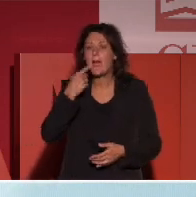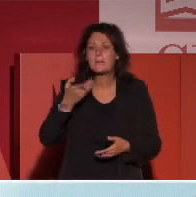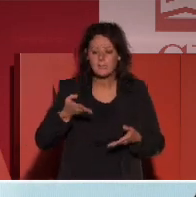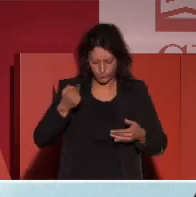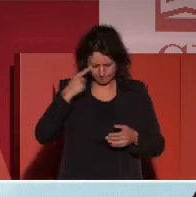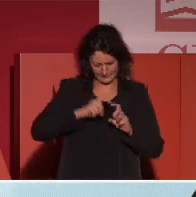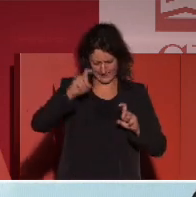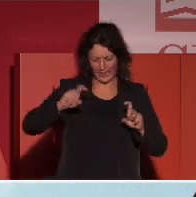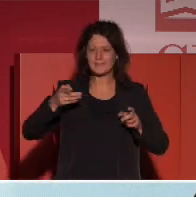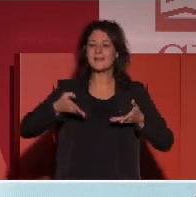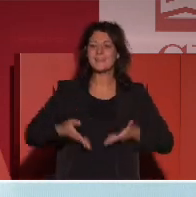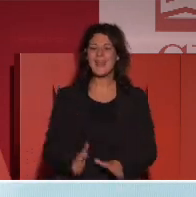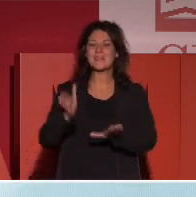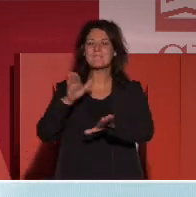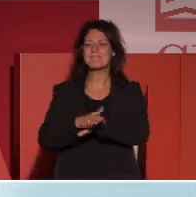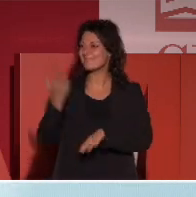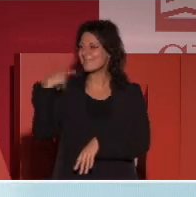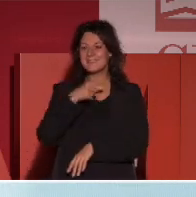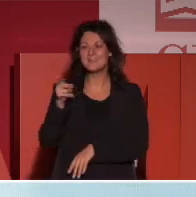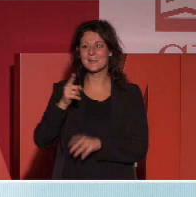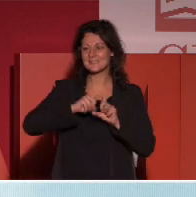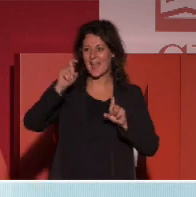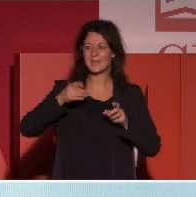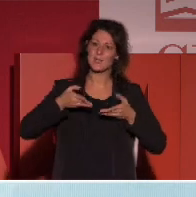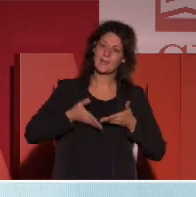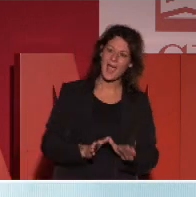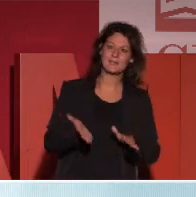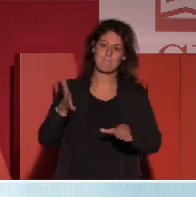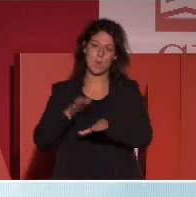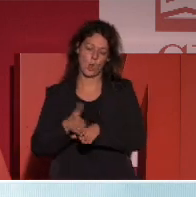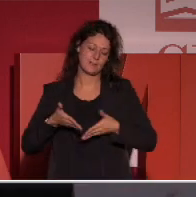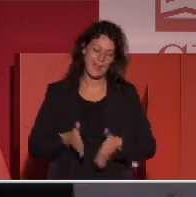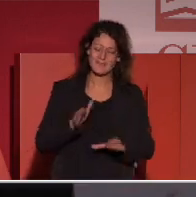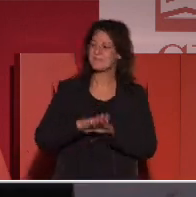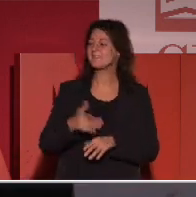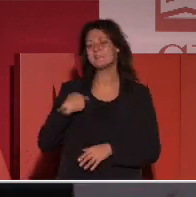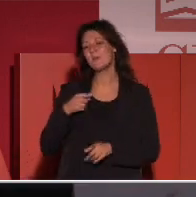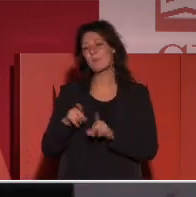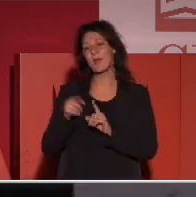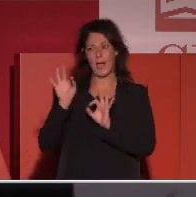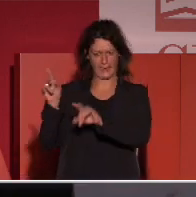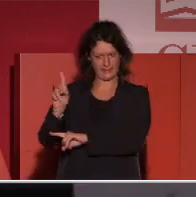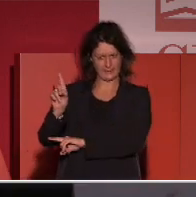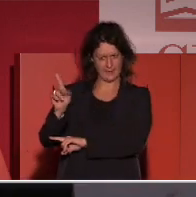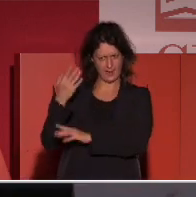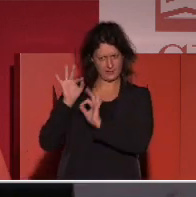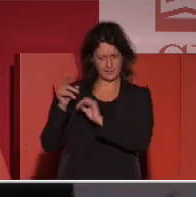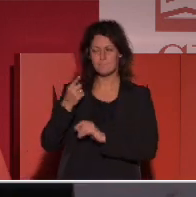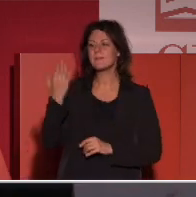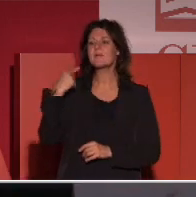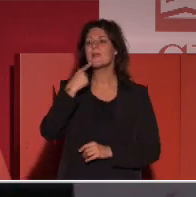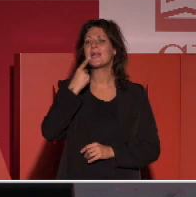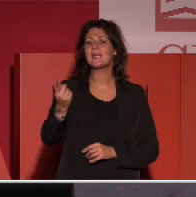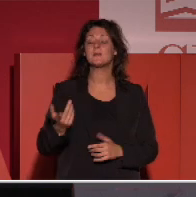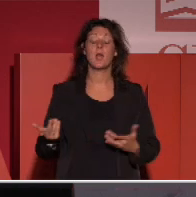mi è piaciuta molto a sabrina anche l'unica cosa ma non è una critica quando tu parlavi di come